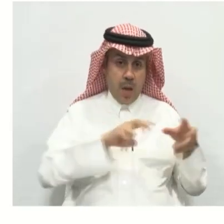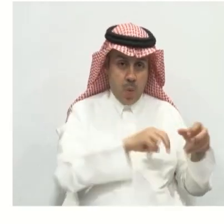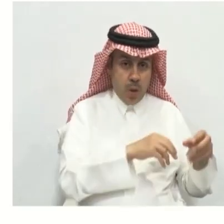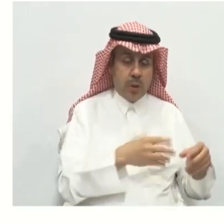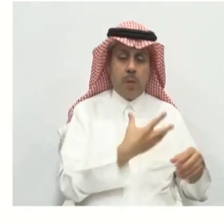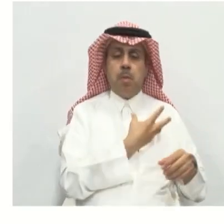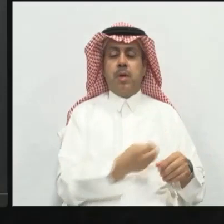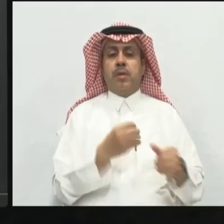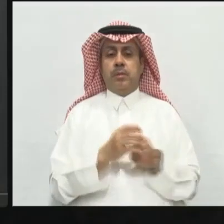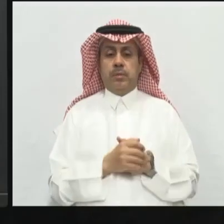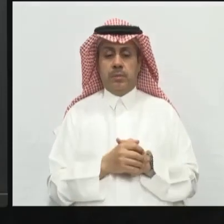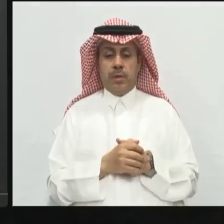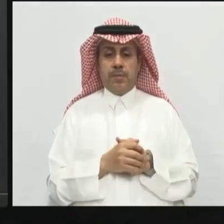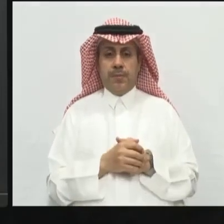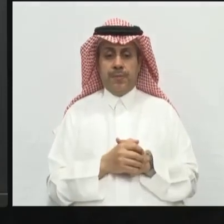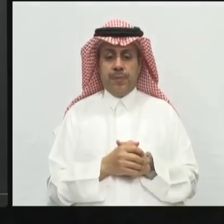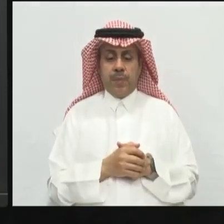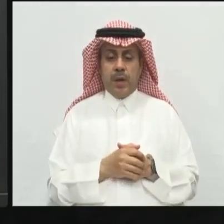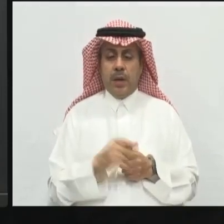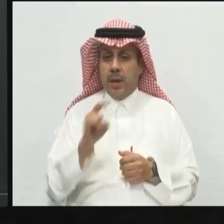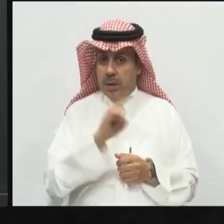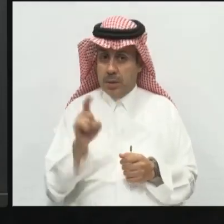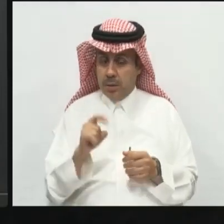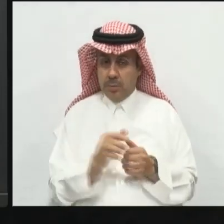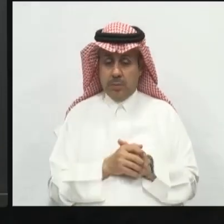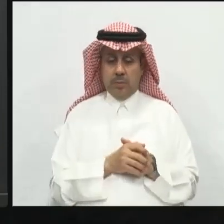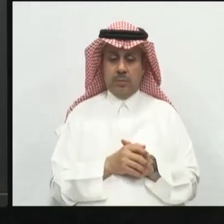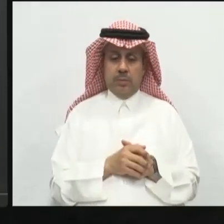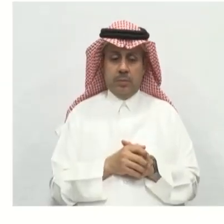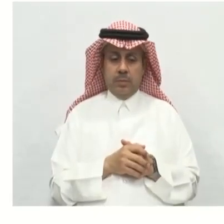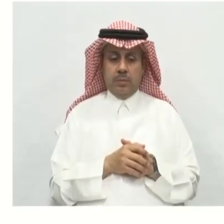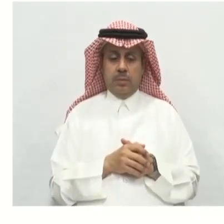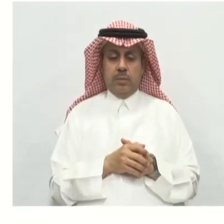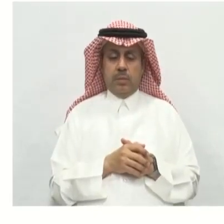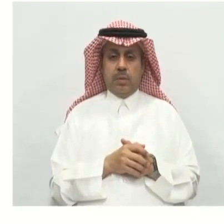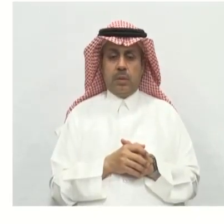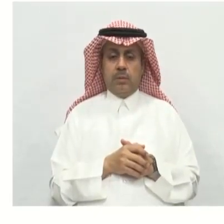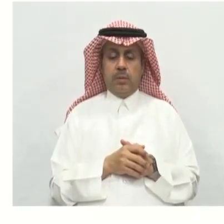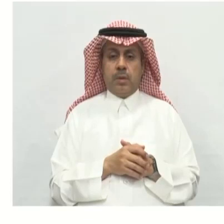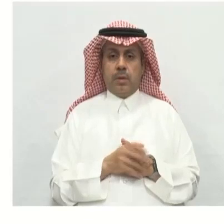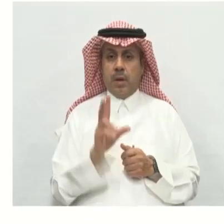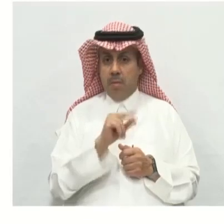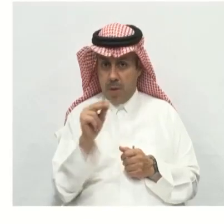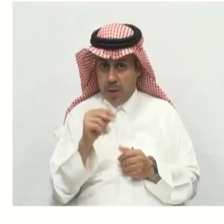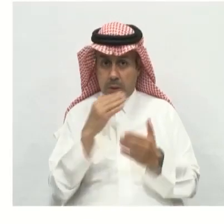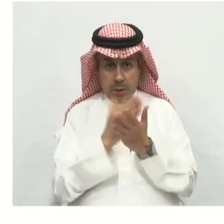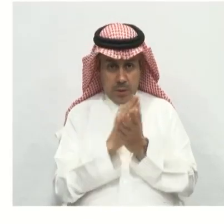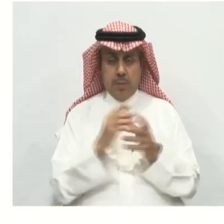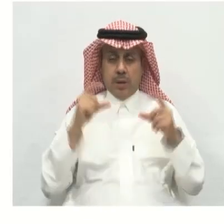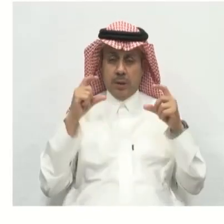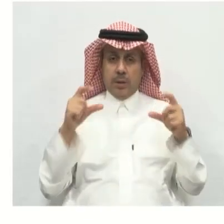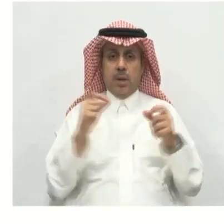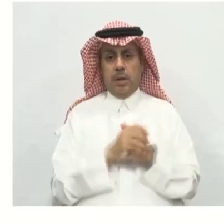متصله هي كلمه ليست مرتبطه ليس لها علاقه مع الكات عندنا مثال على التقسيم باستخدام الداله